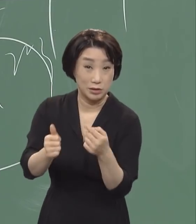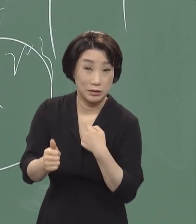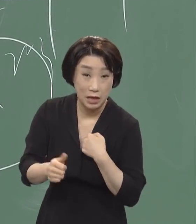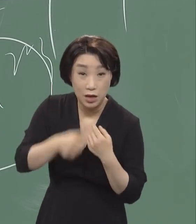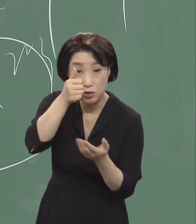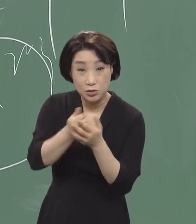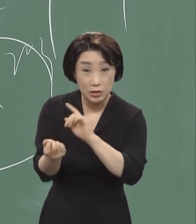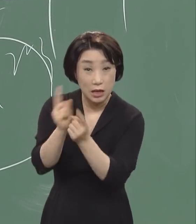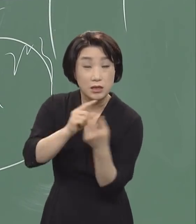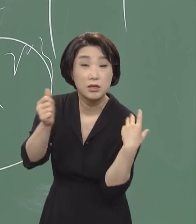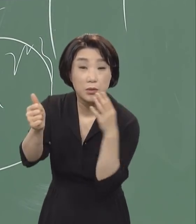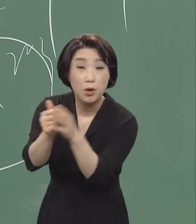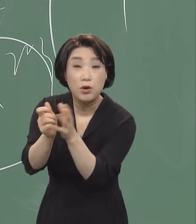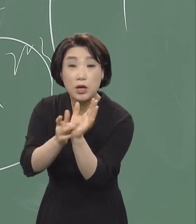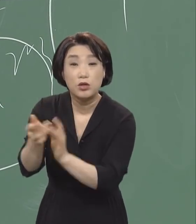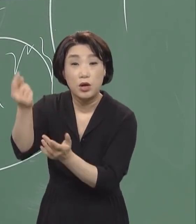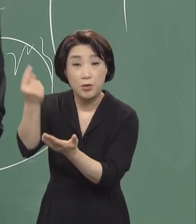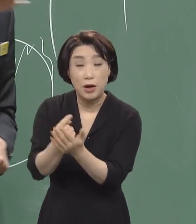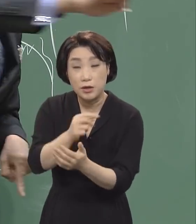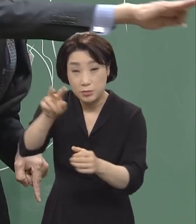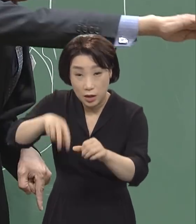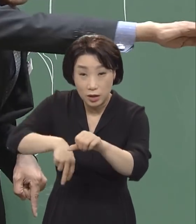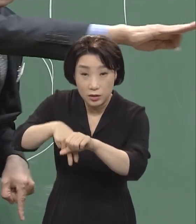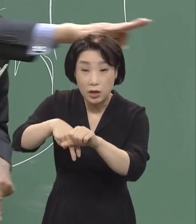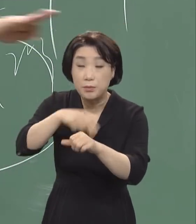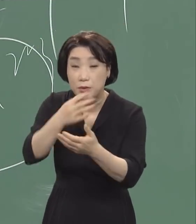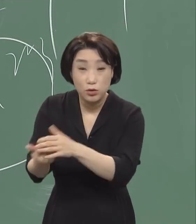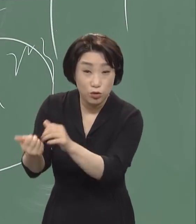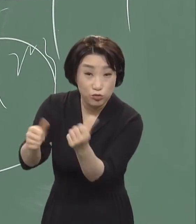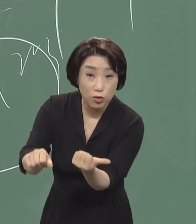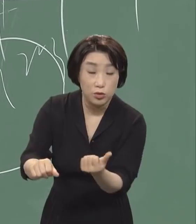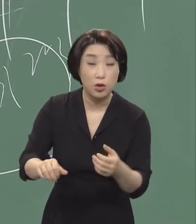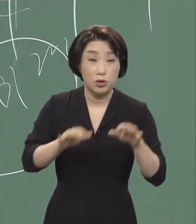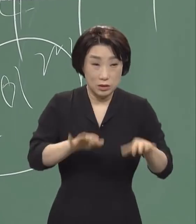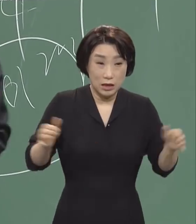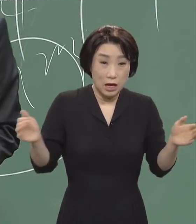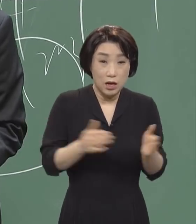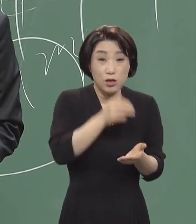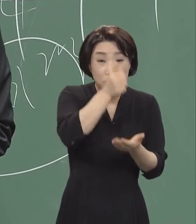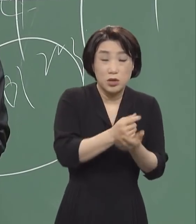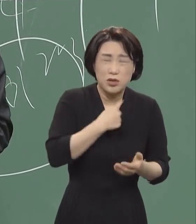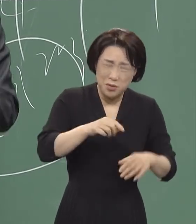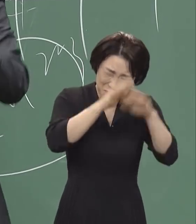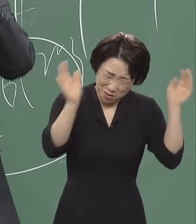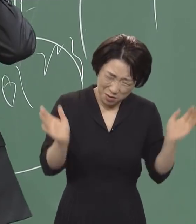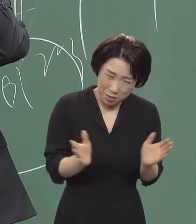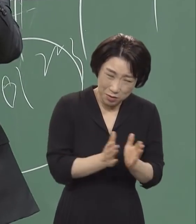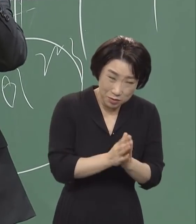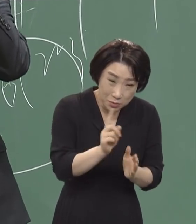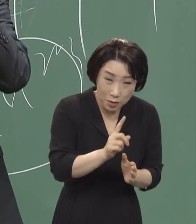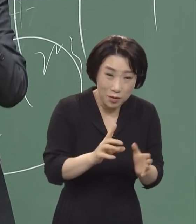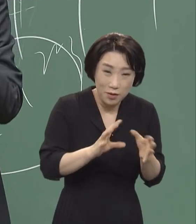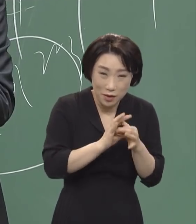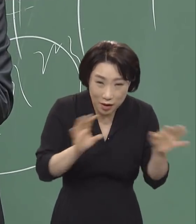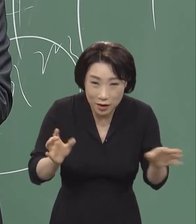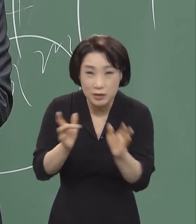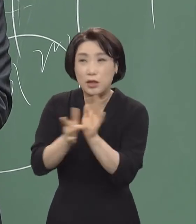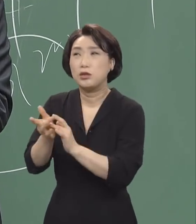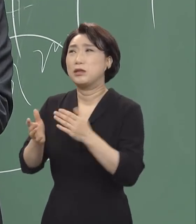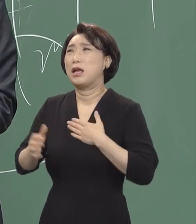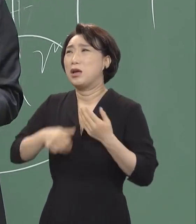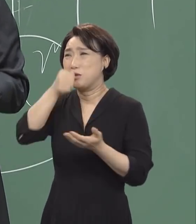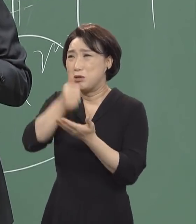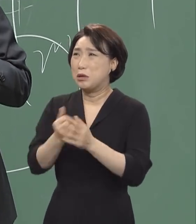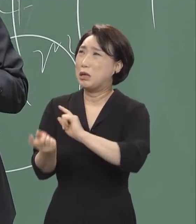그분이 죽었으니 내가 오늘까지 어떤 범죄를 존줄했었지라도 예수님이 내 죄를